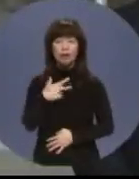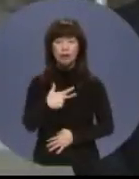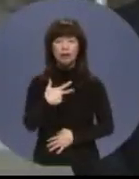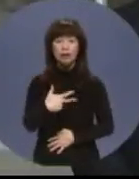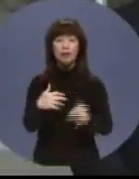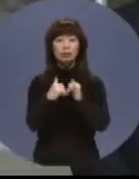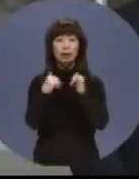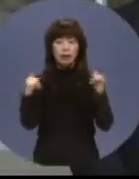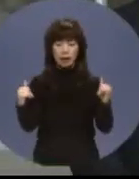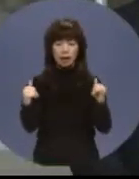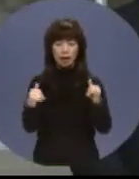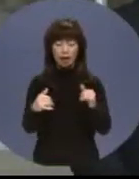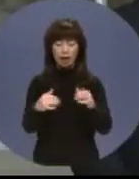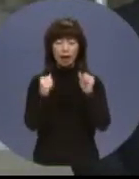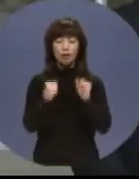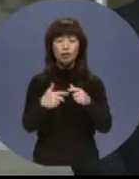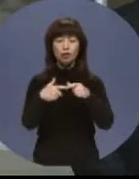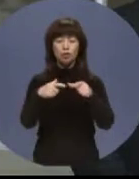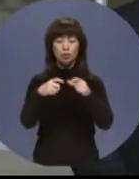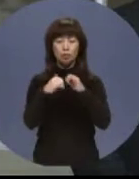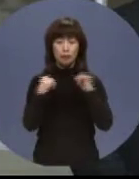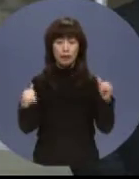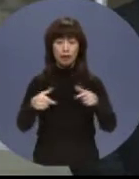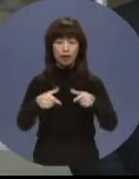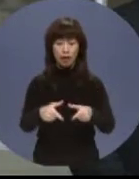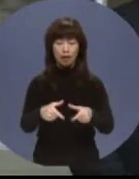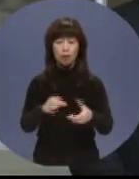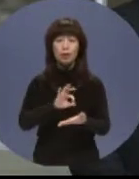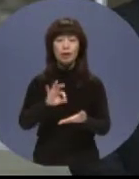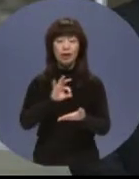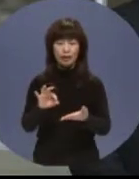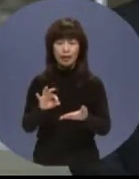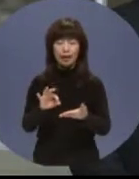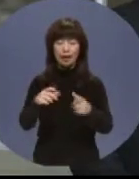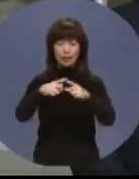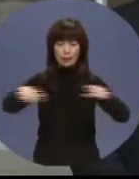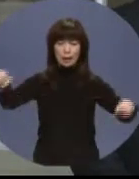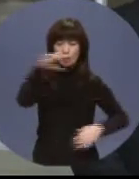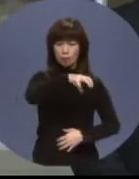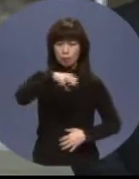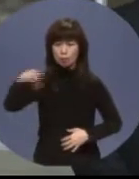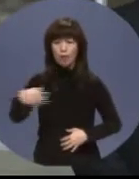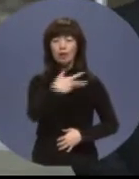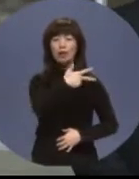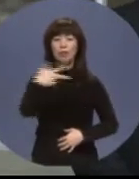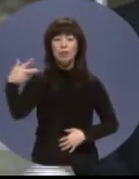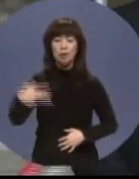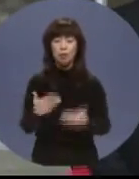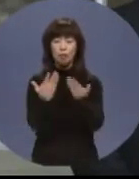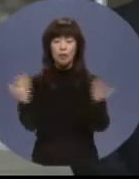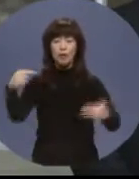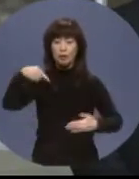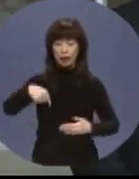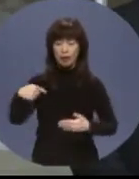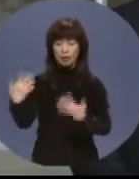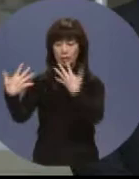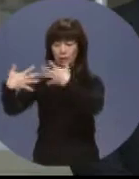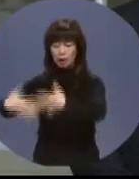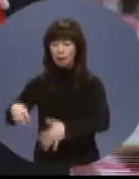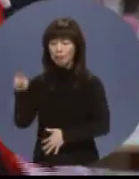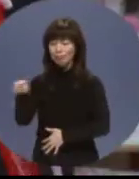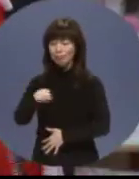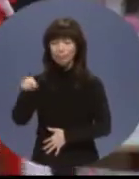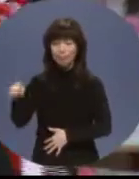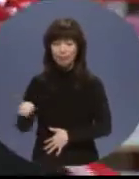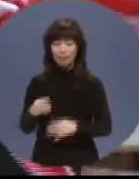のセブンイレブンの店内に設置されているマルチコピー機から戸籍謄本や戸籍抄本を取